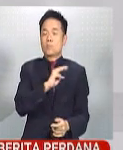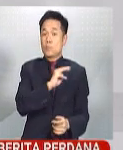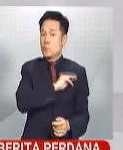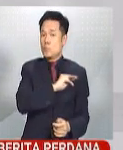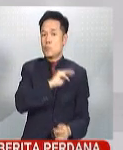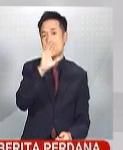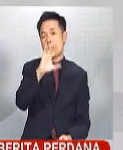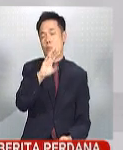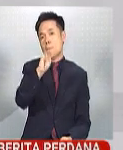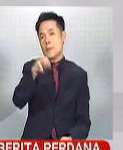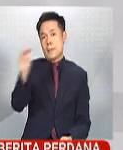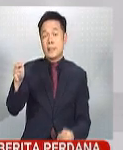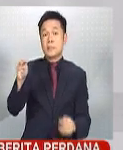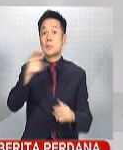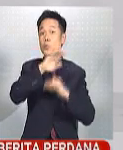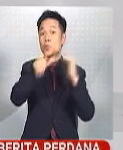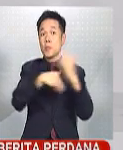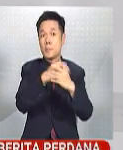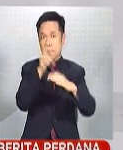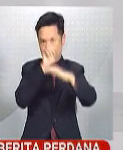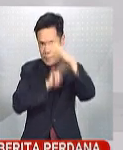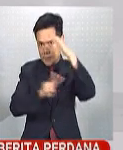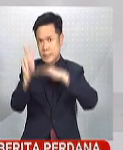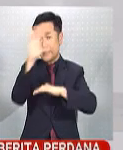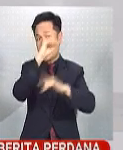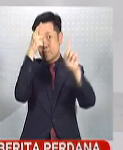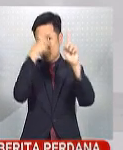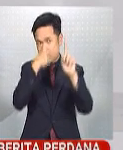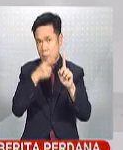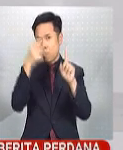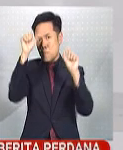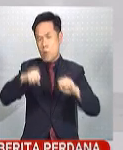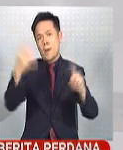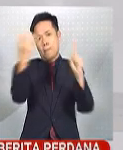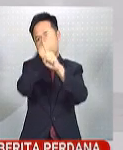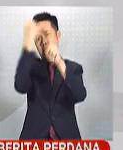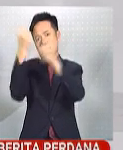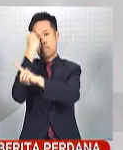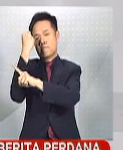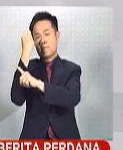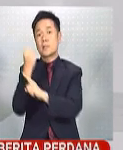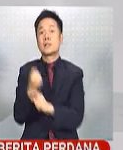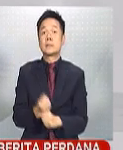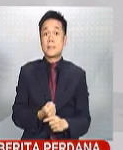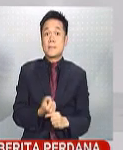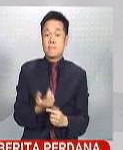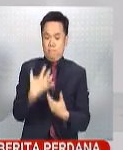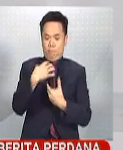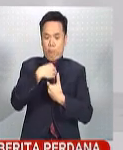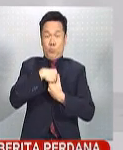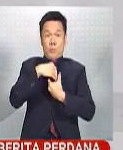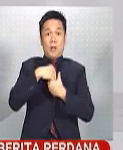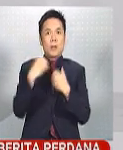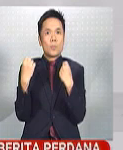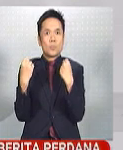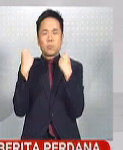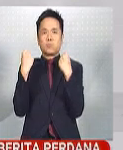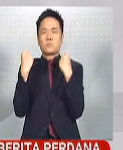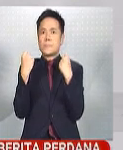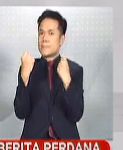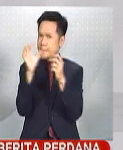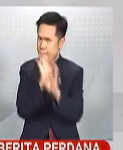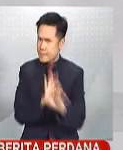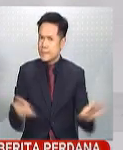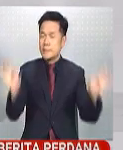bagi memastikan visi dan misi kementeriannya dicapai. Jelas beliau, kekuatan dalaman merupakan kunci utama dalam menjayakan